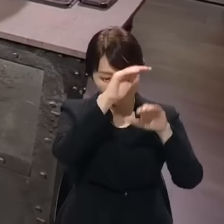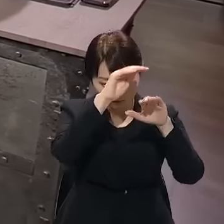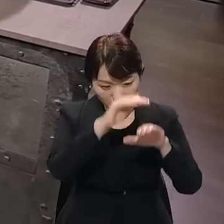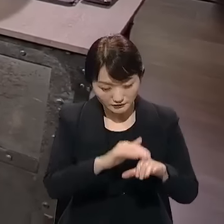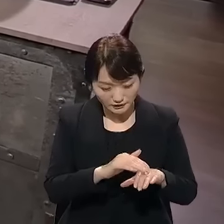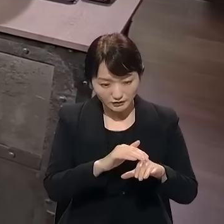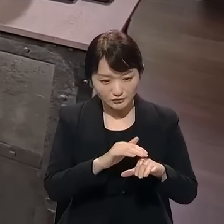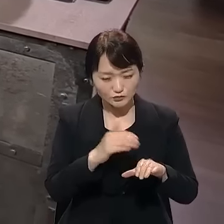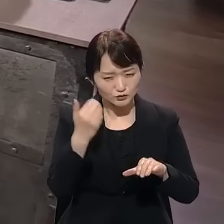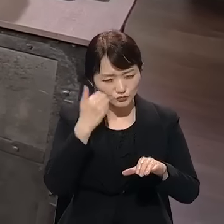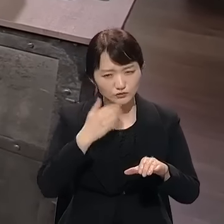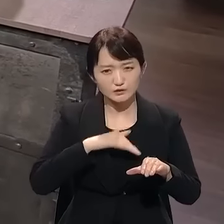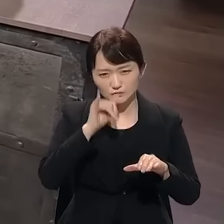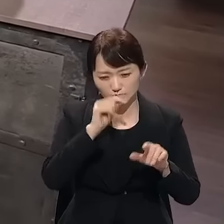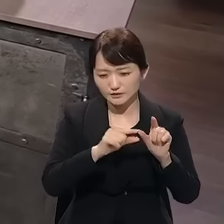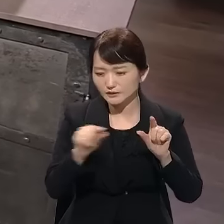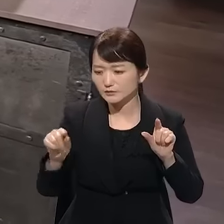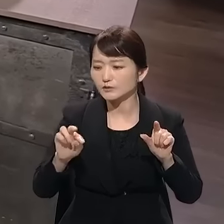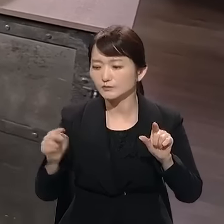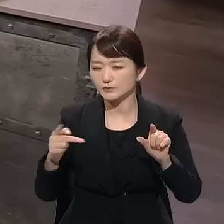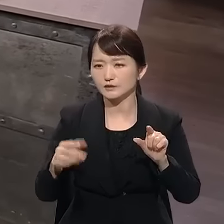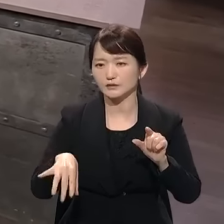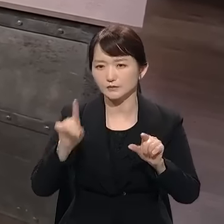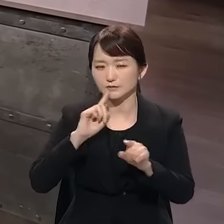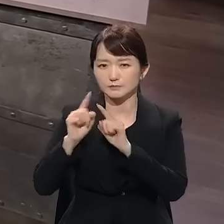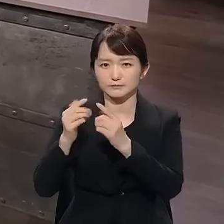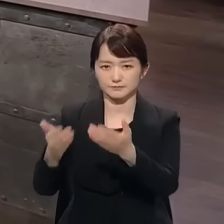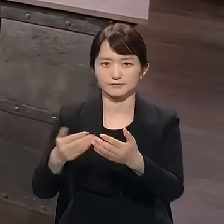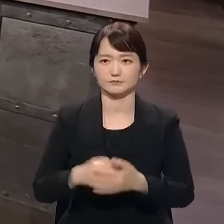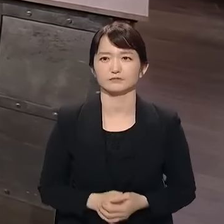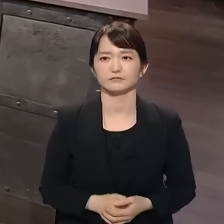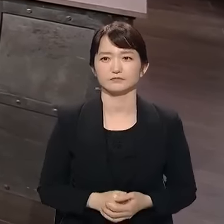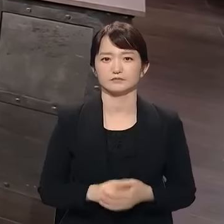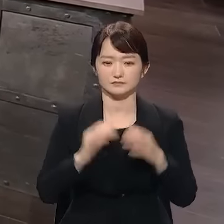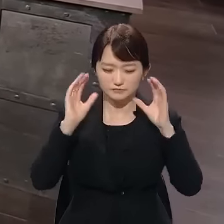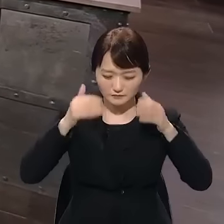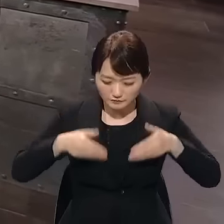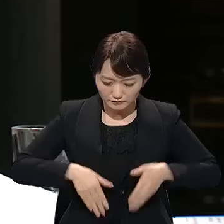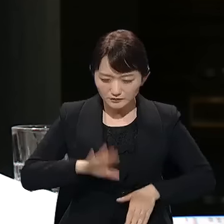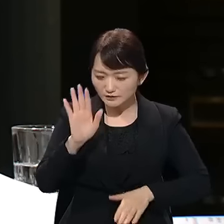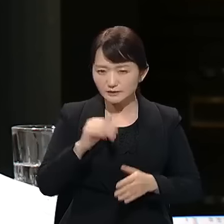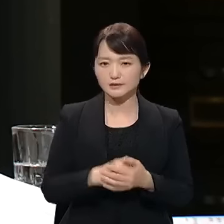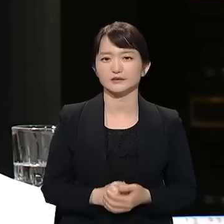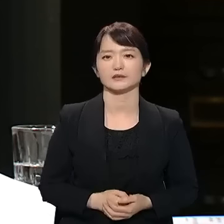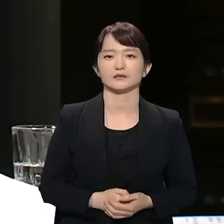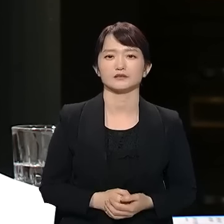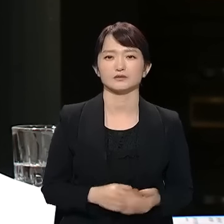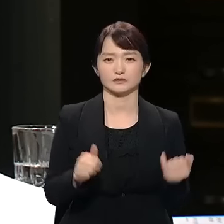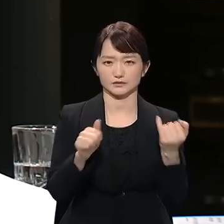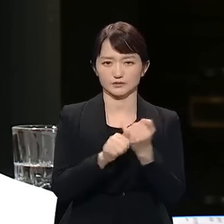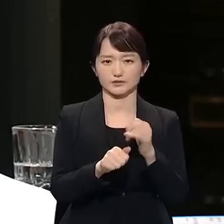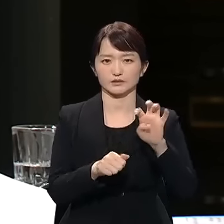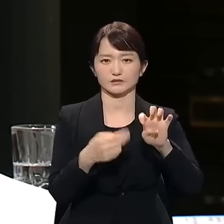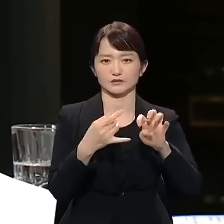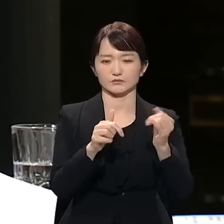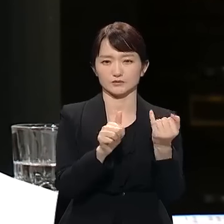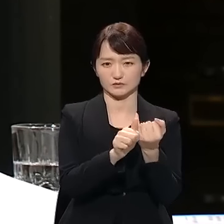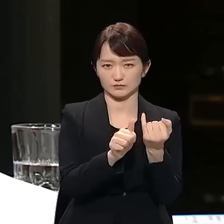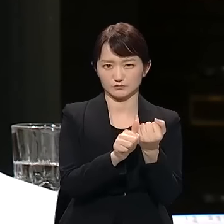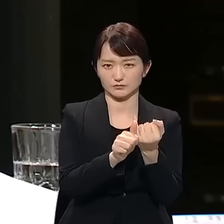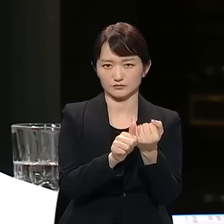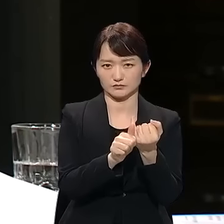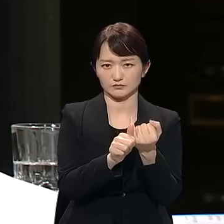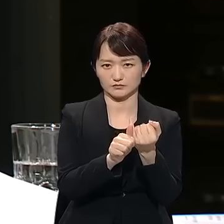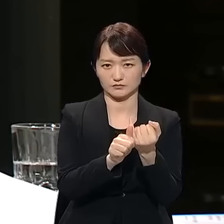특정을 이유로 저희가 조금 각색했다는 좀 먼저 말씀드립니다 아이는 안 같기로 하고 결혼한 40대 부 의 사연 최근이 부부 사이에